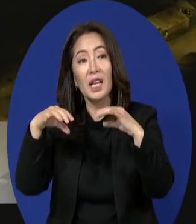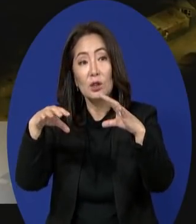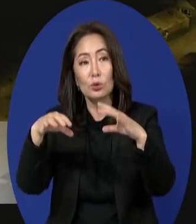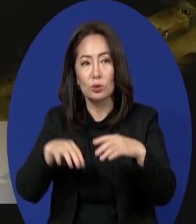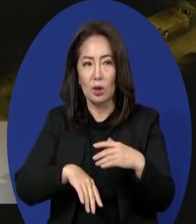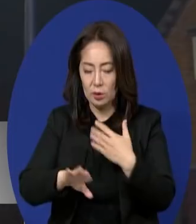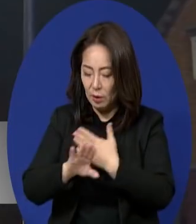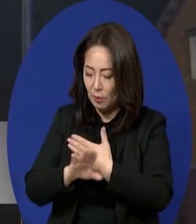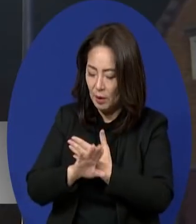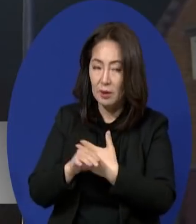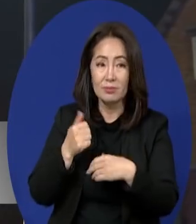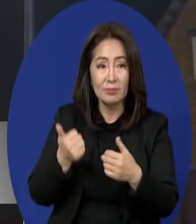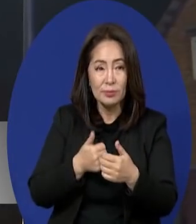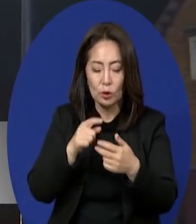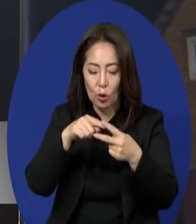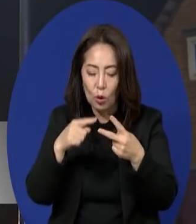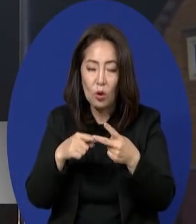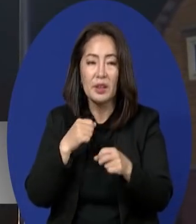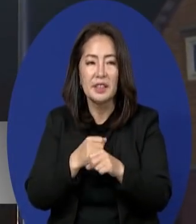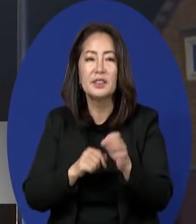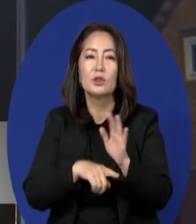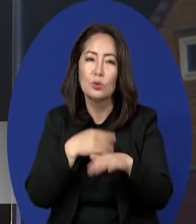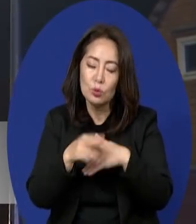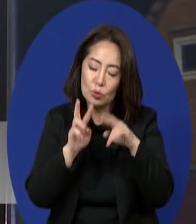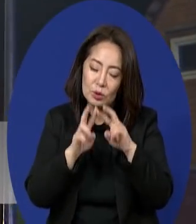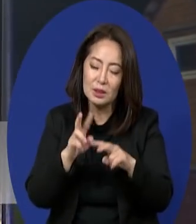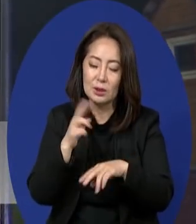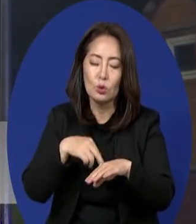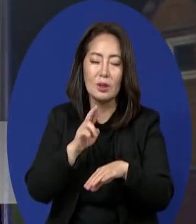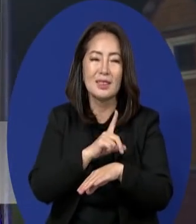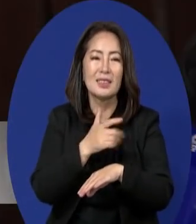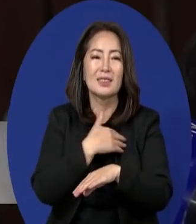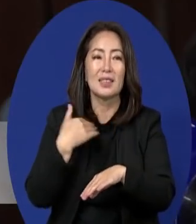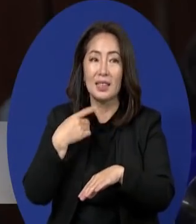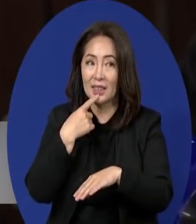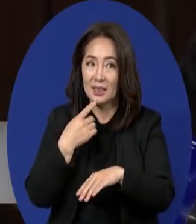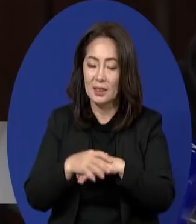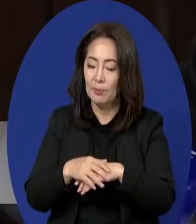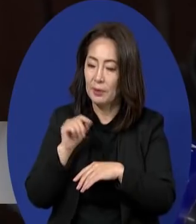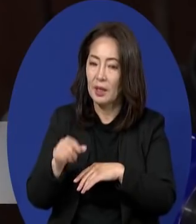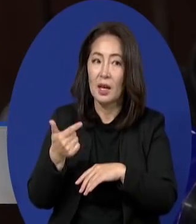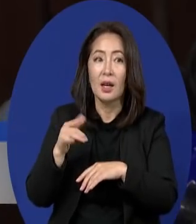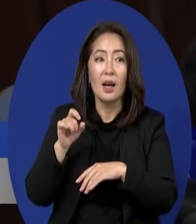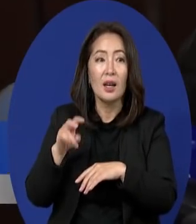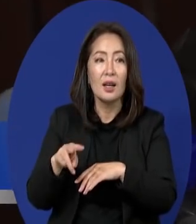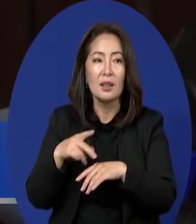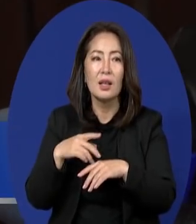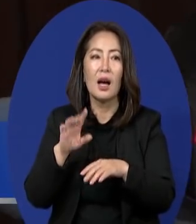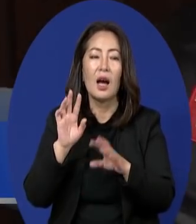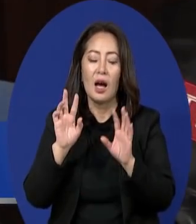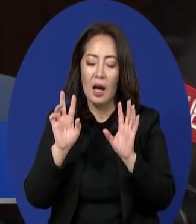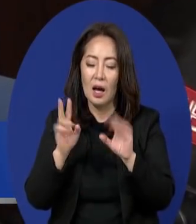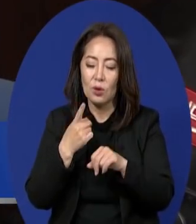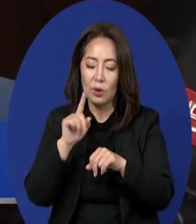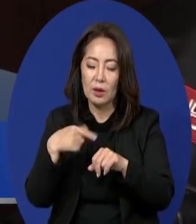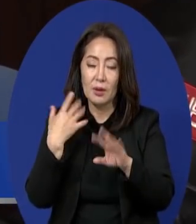аюулгүй байдлыг сайжруулах дараагийн шатны ажил эхлэнэ гэж дүүргийн засаг дарга ярьлаа. Энэ гэрэл маань бол 12.8 км